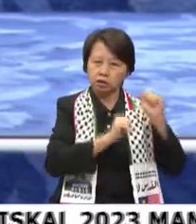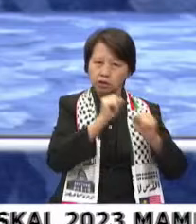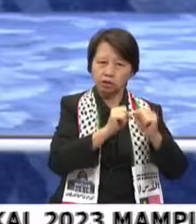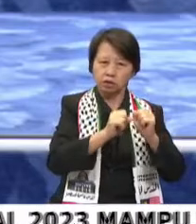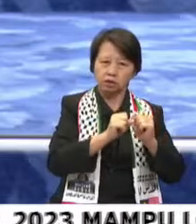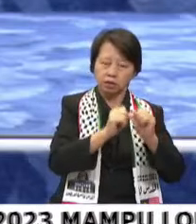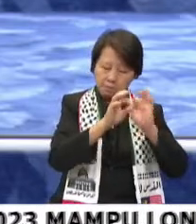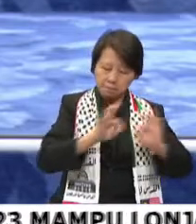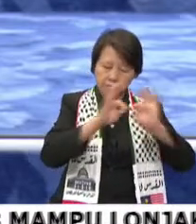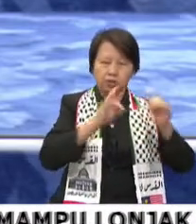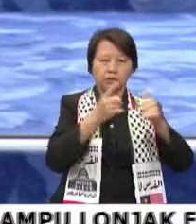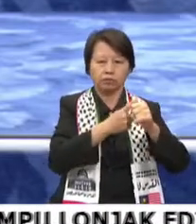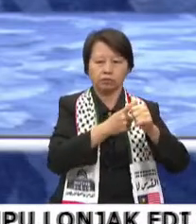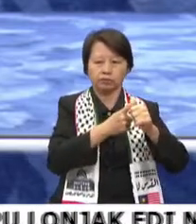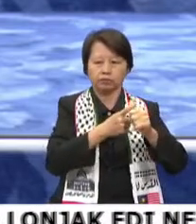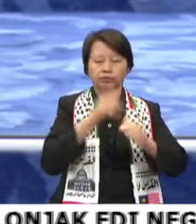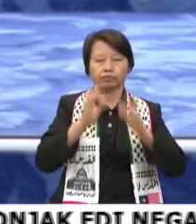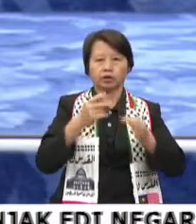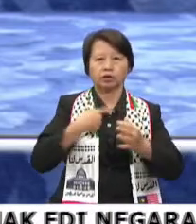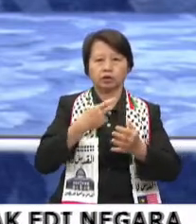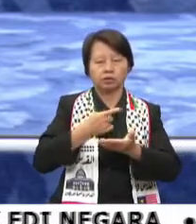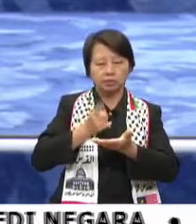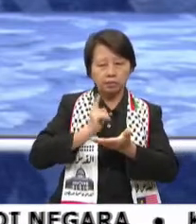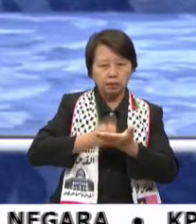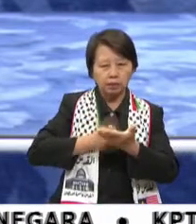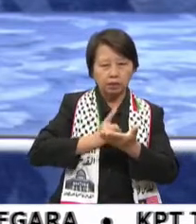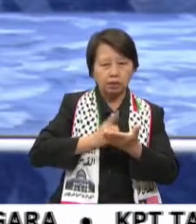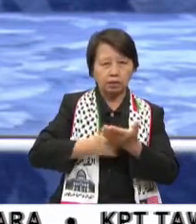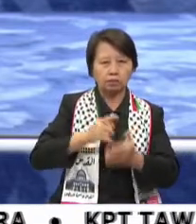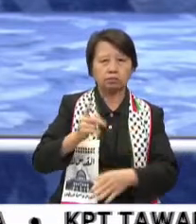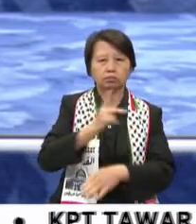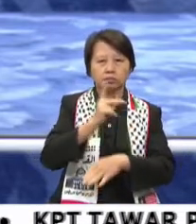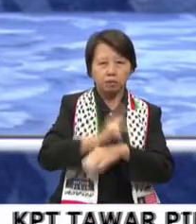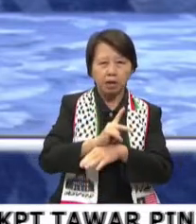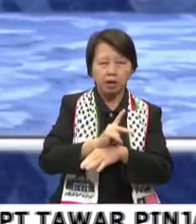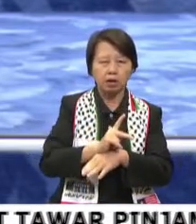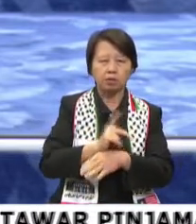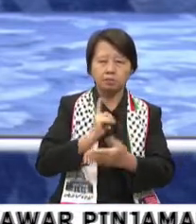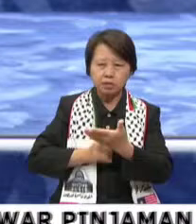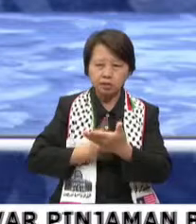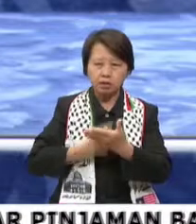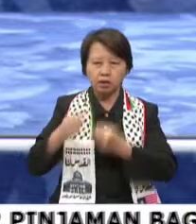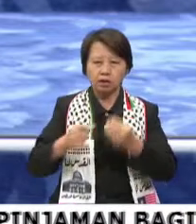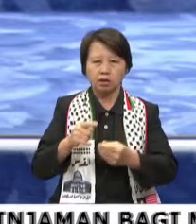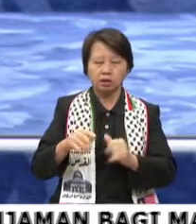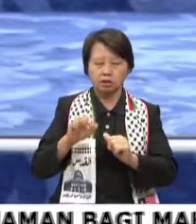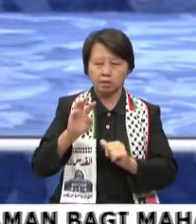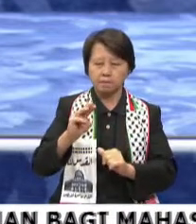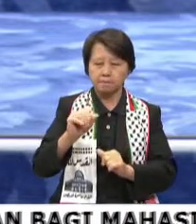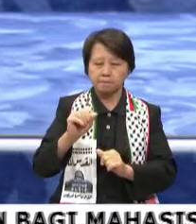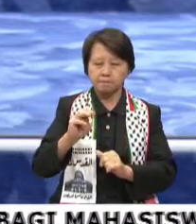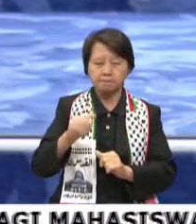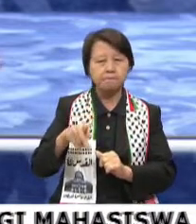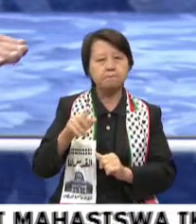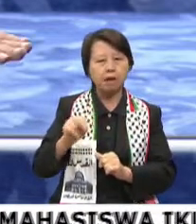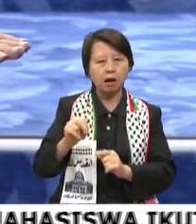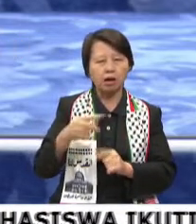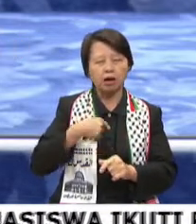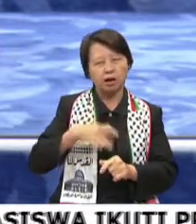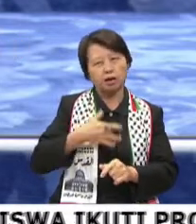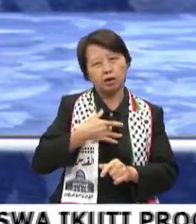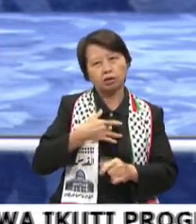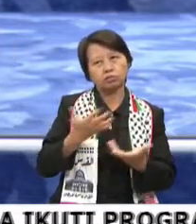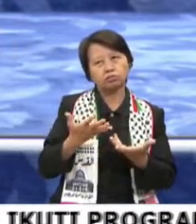itu ditekankan jadi kalau kita bincang soal kebangsaan soal kemampanan itu terasnya itu